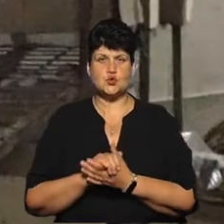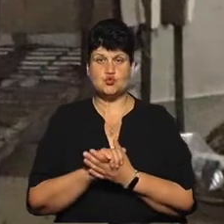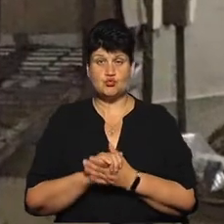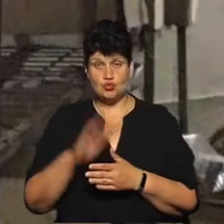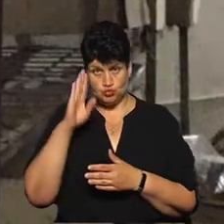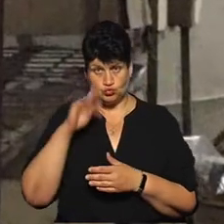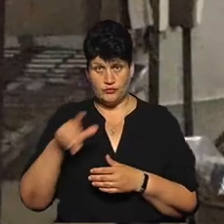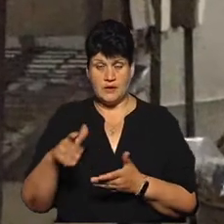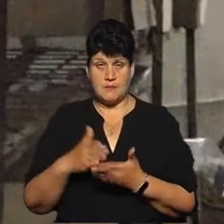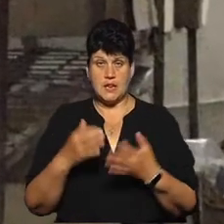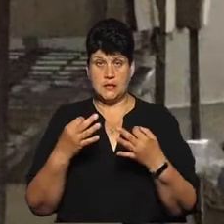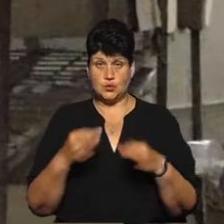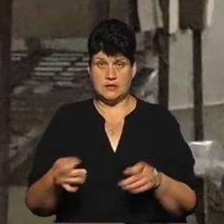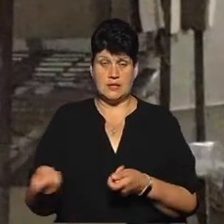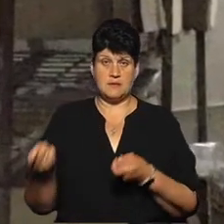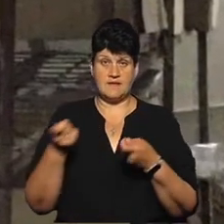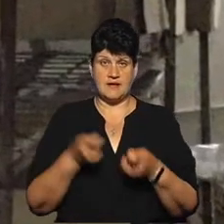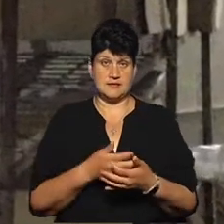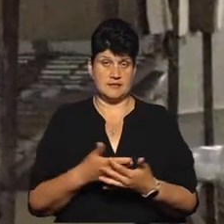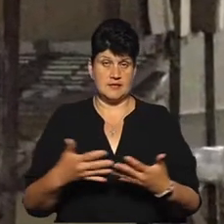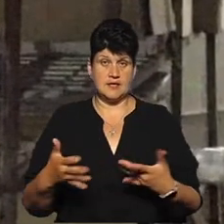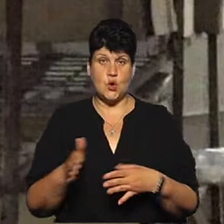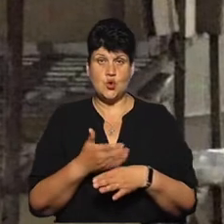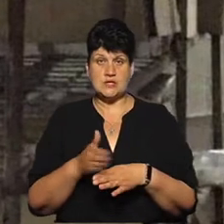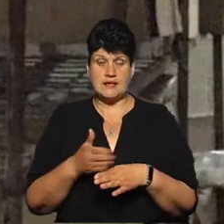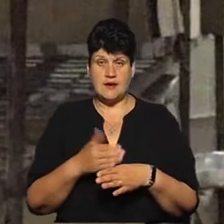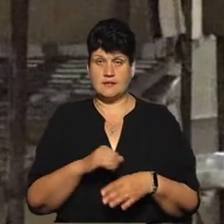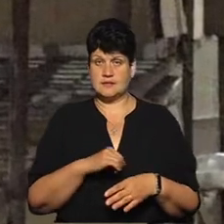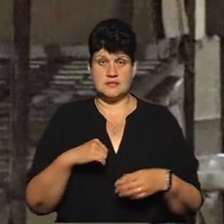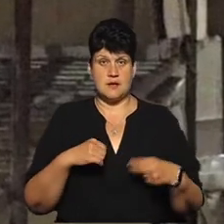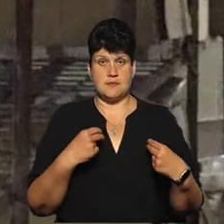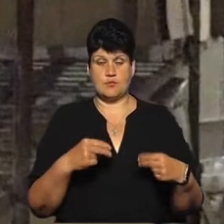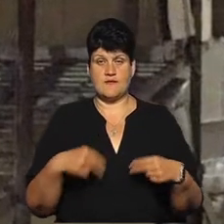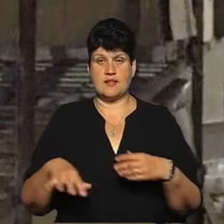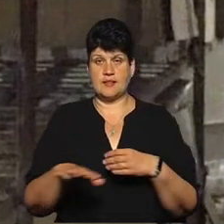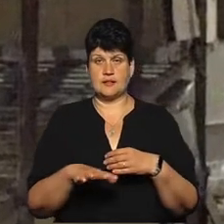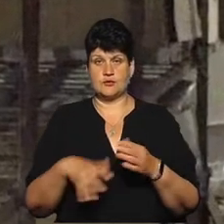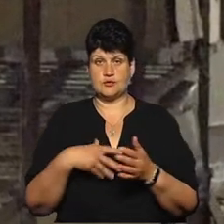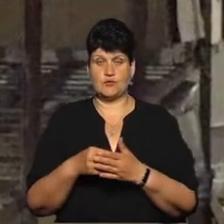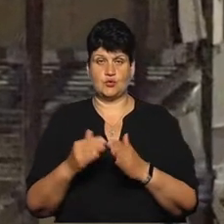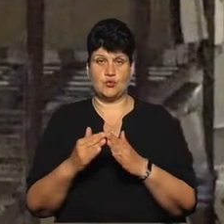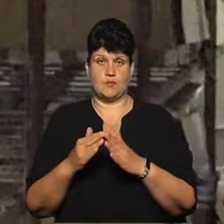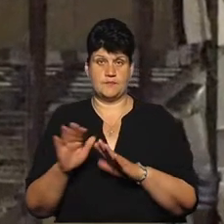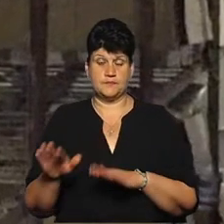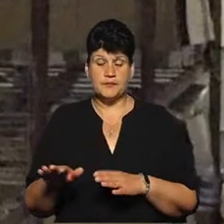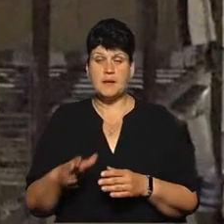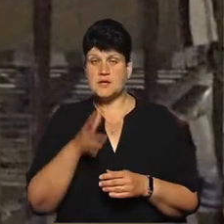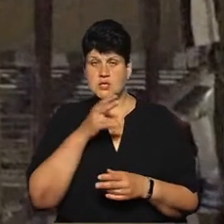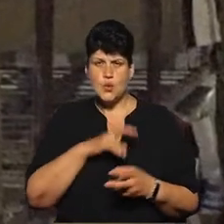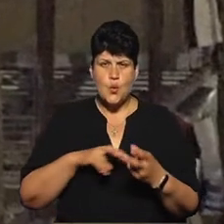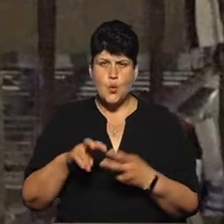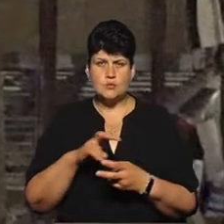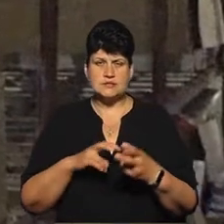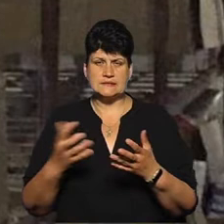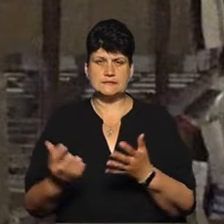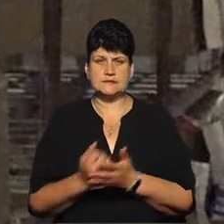на везення цих товарів. Їх розділяли між собою та продавали на території власних домогосподарств. Під час обшуків поліцейські вилучили в чоловіків